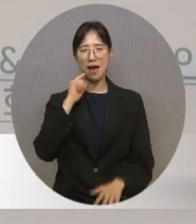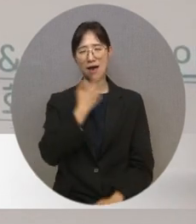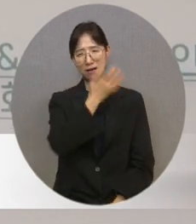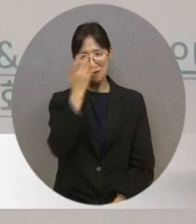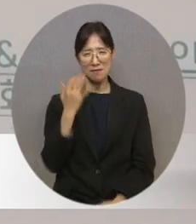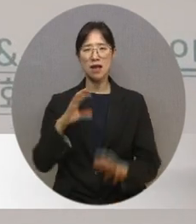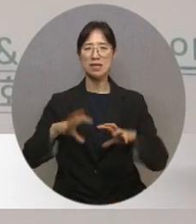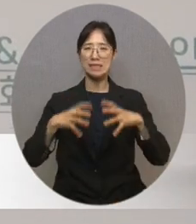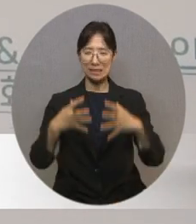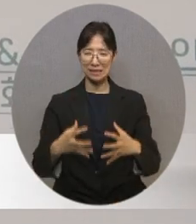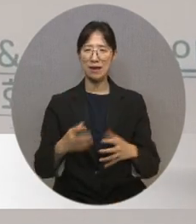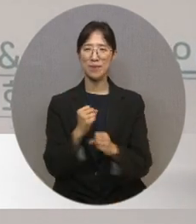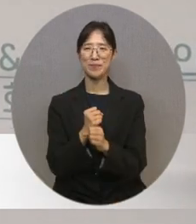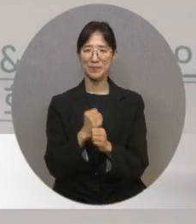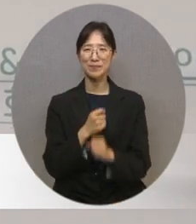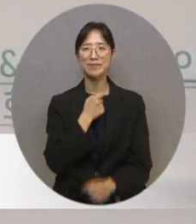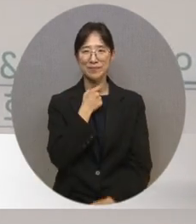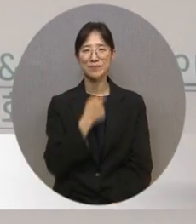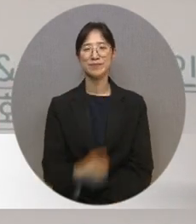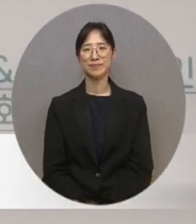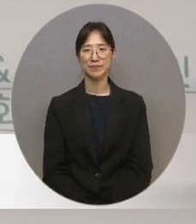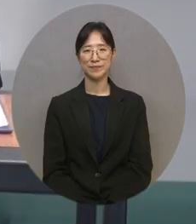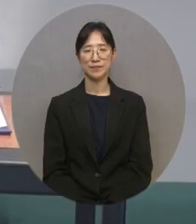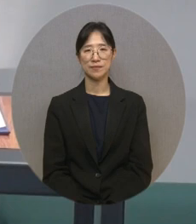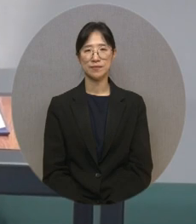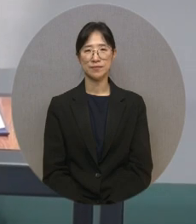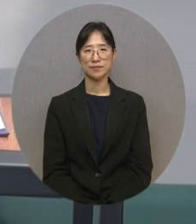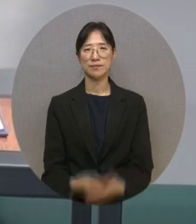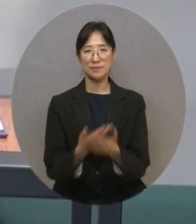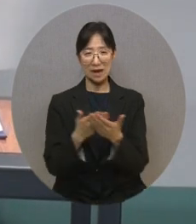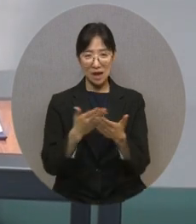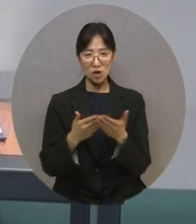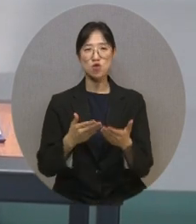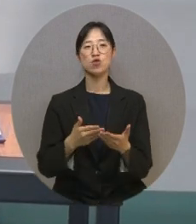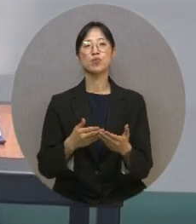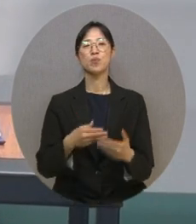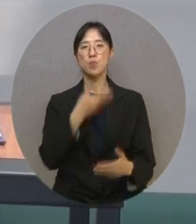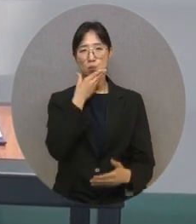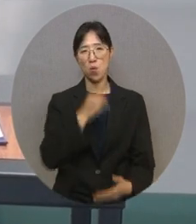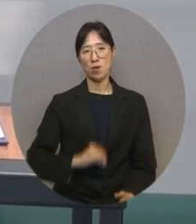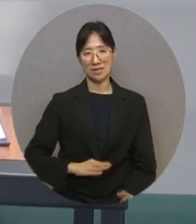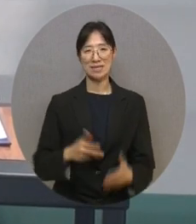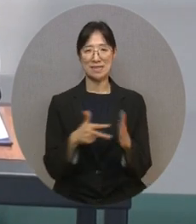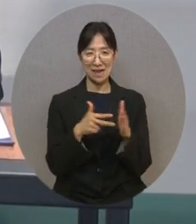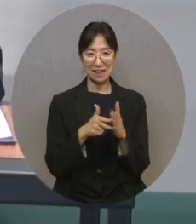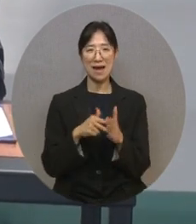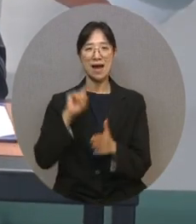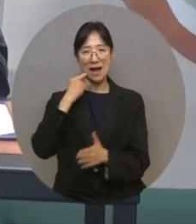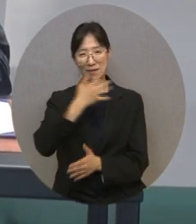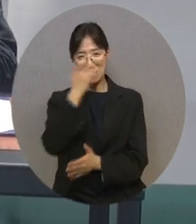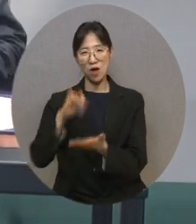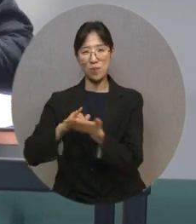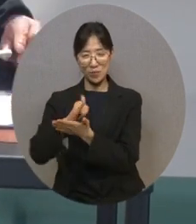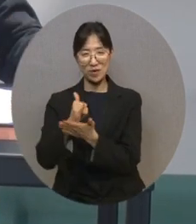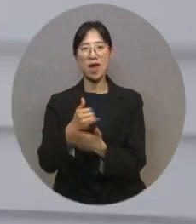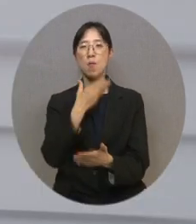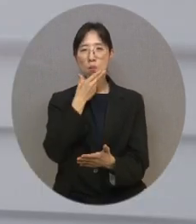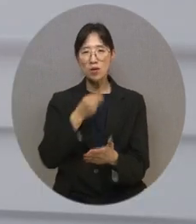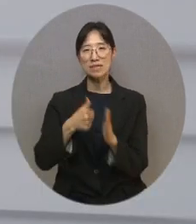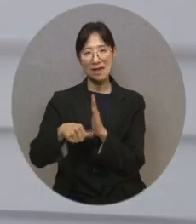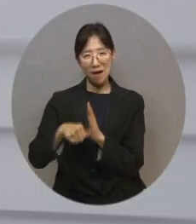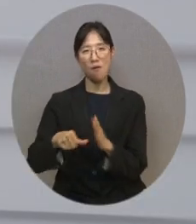정말 아름다운 세상이 만들어졌으면 좋겠습니다. 나눔고용복지재단은 아름다운 비행과 복지자원의 상호 효율적